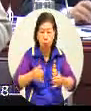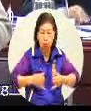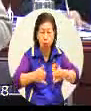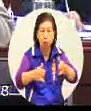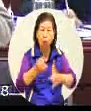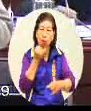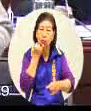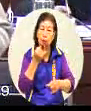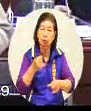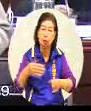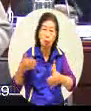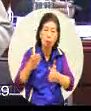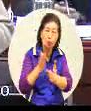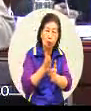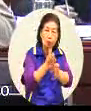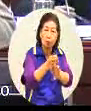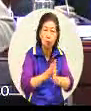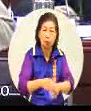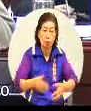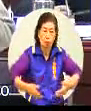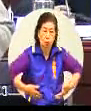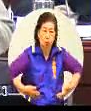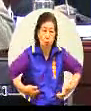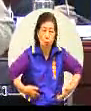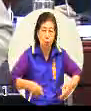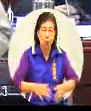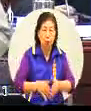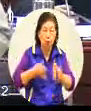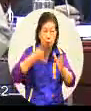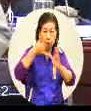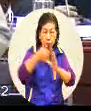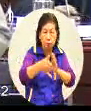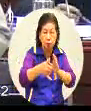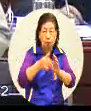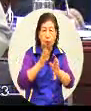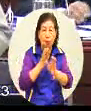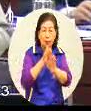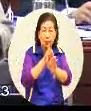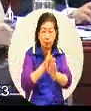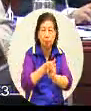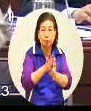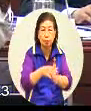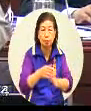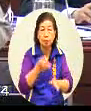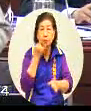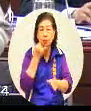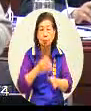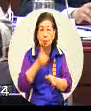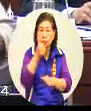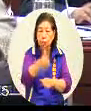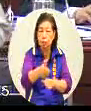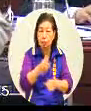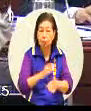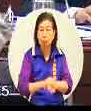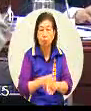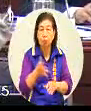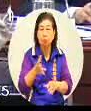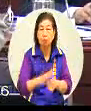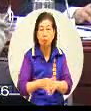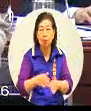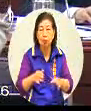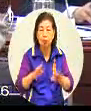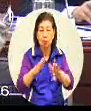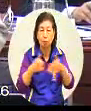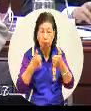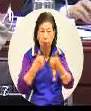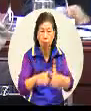米比伫紧急的时阵，消防车会当过搁较重要。所以伫这个过程要开唔开，只